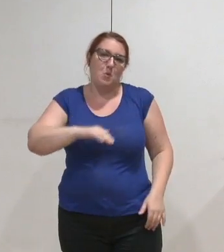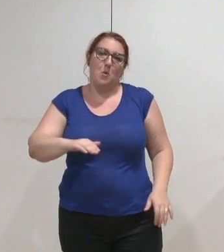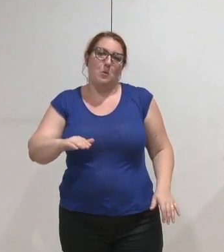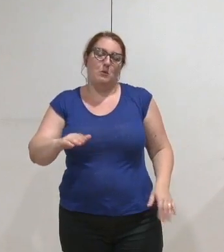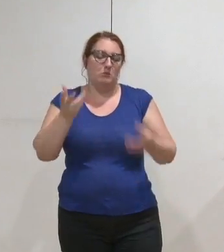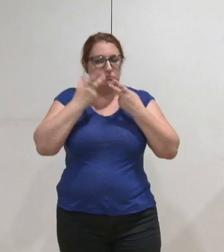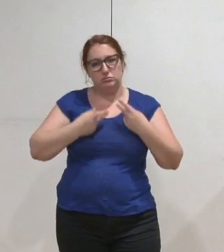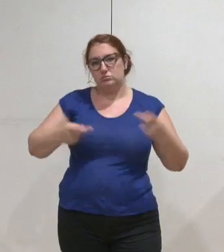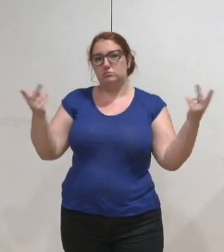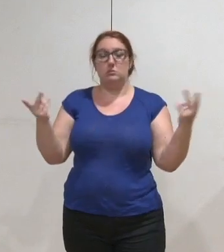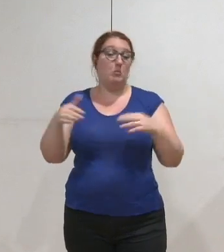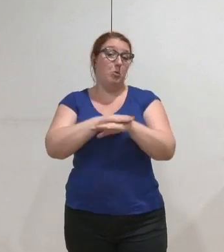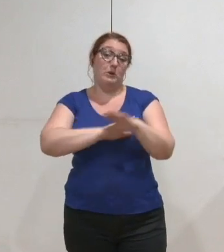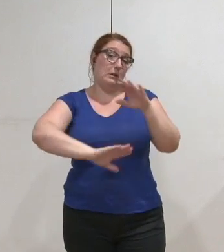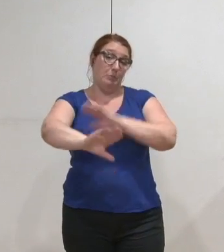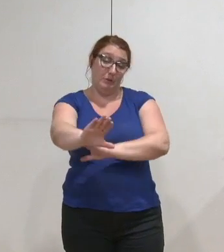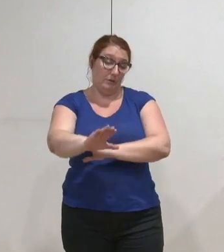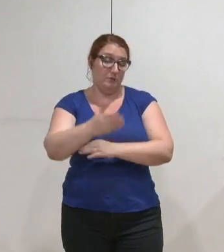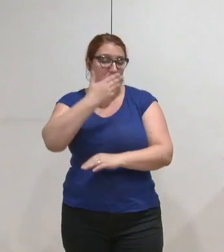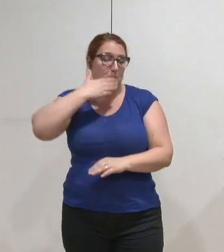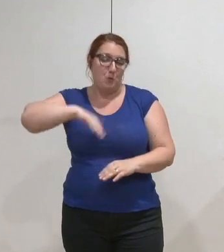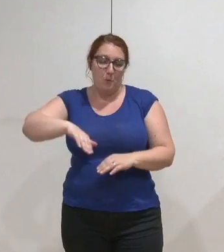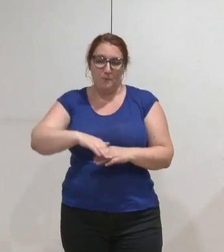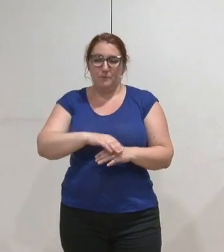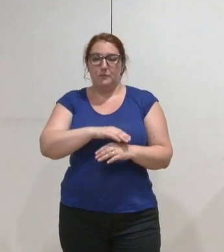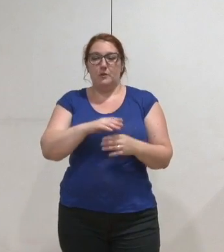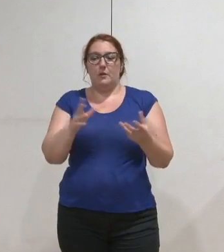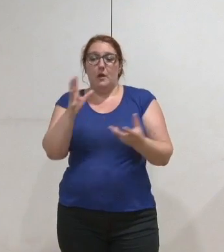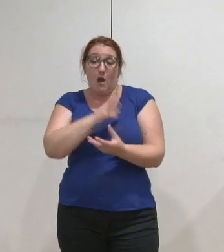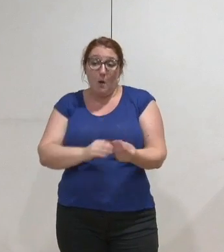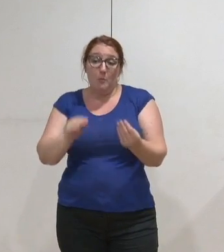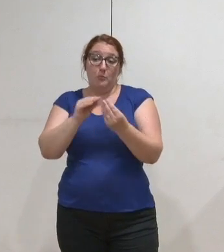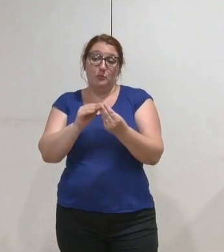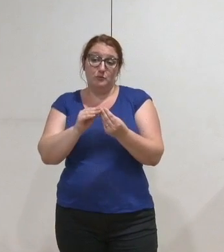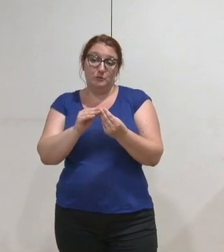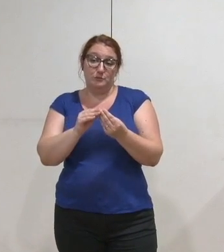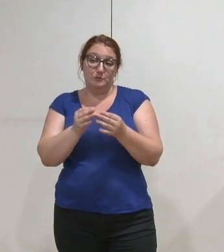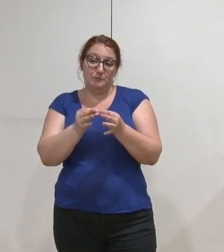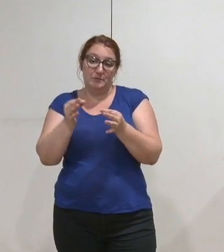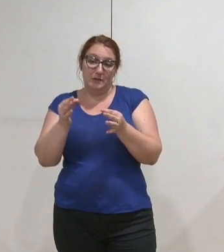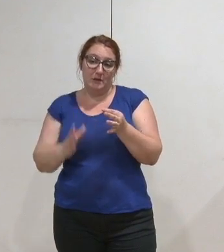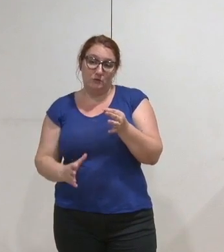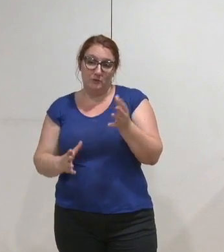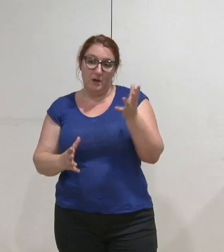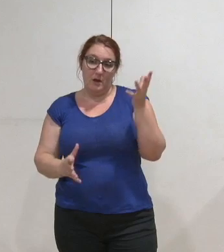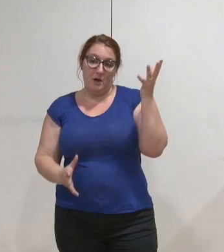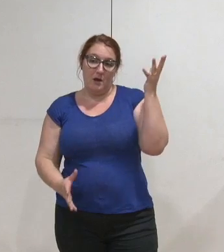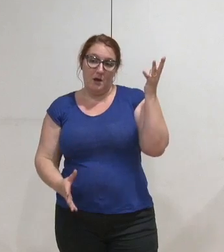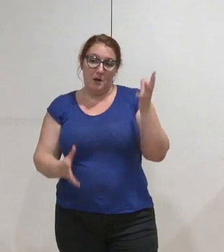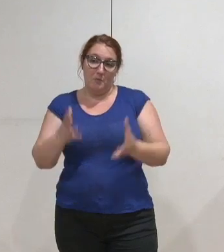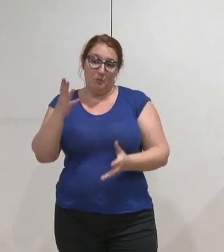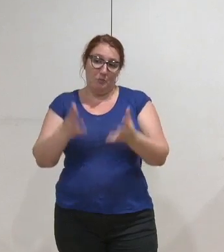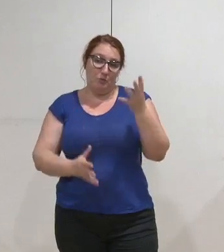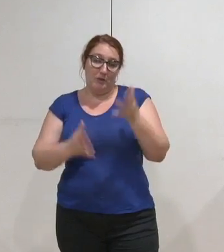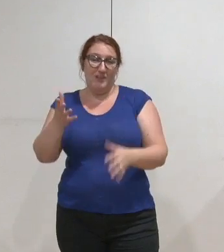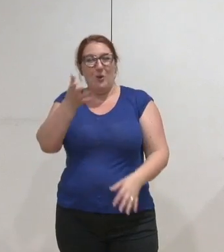politique et au fond et bien vous auriez peut-être assumer la responsabilité de la